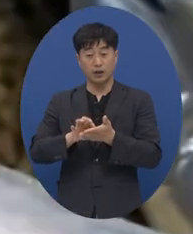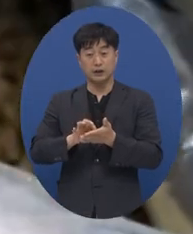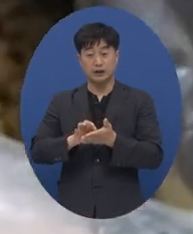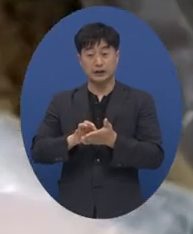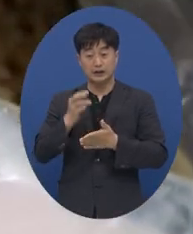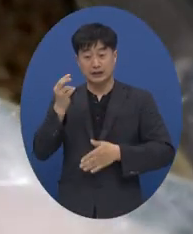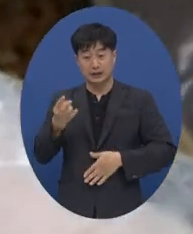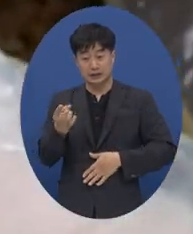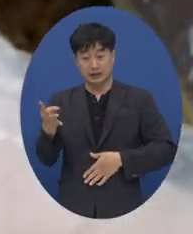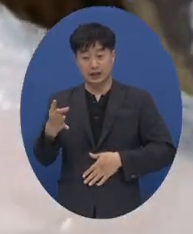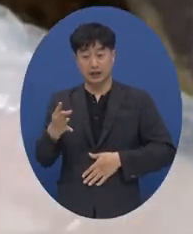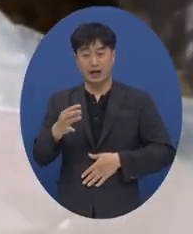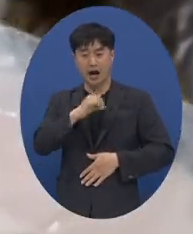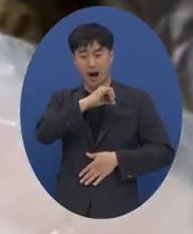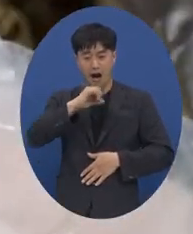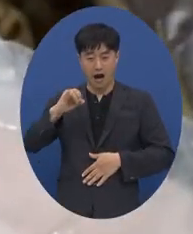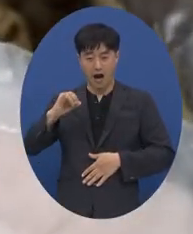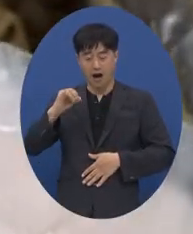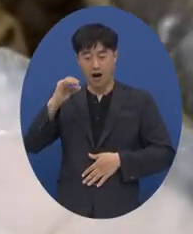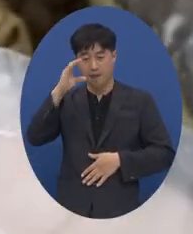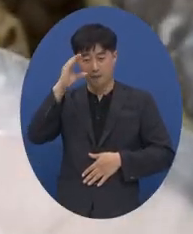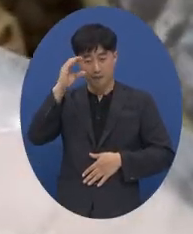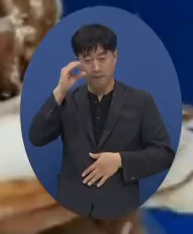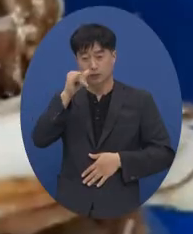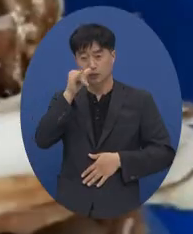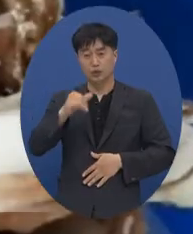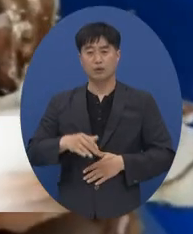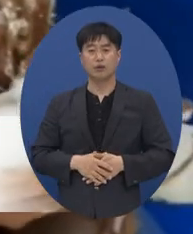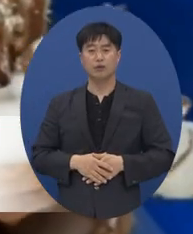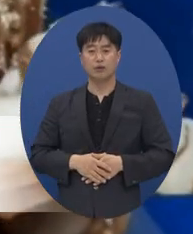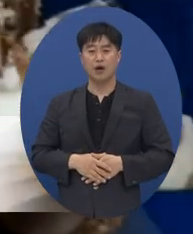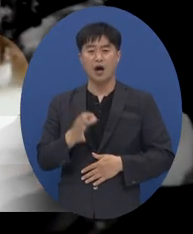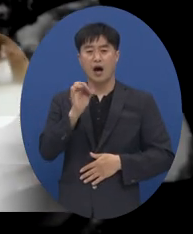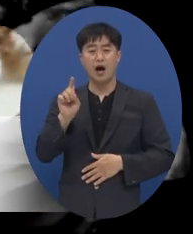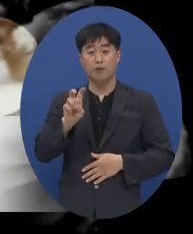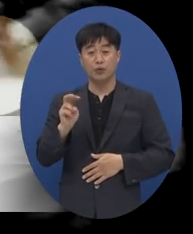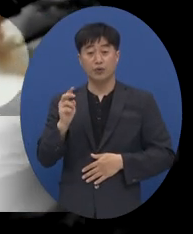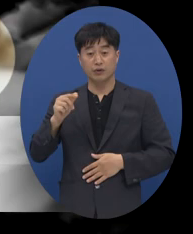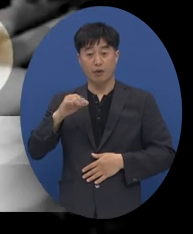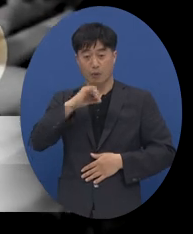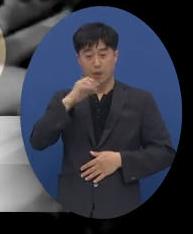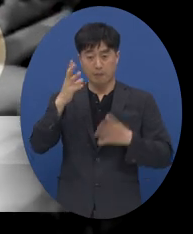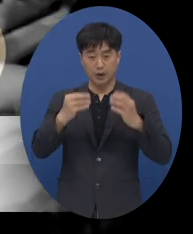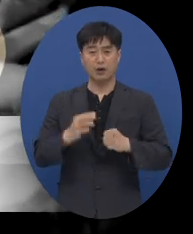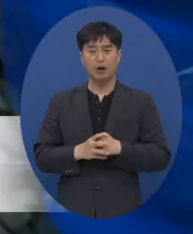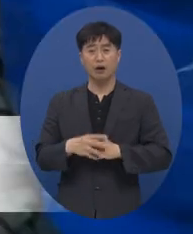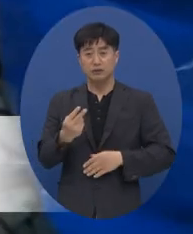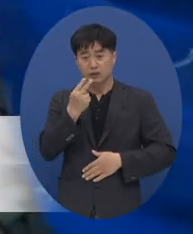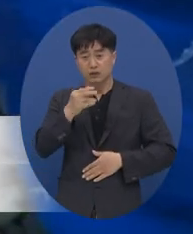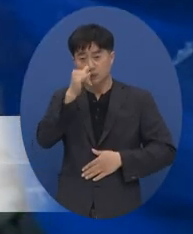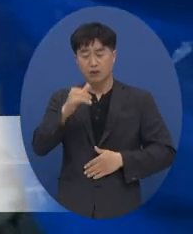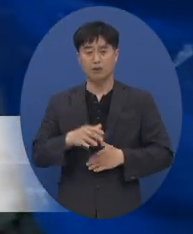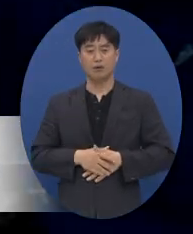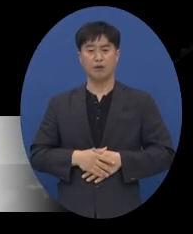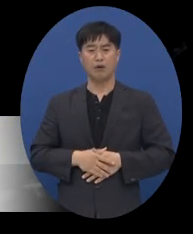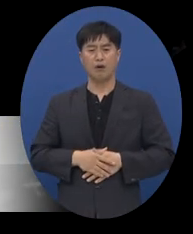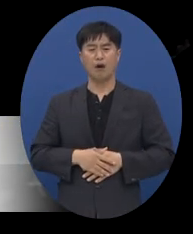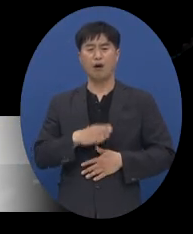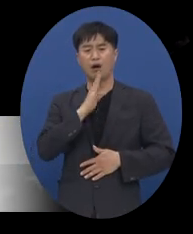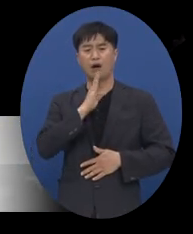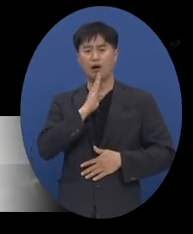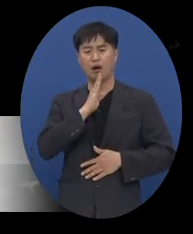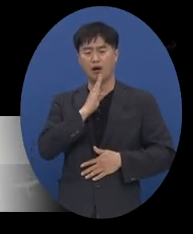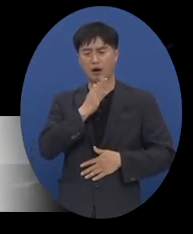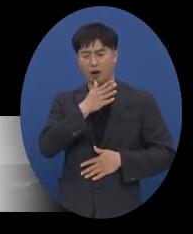견과류에 나방알과 애벌레가 섞여 있습니다. 아몬드에 애벌레가 엄청 많아요. 다 살아있어요, 애벌레가.